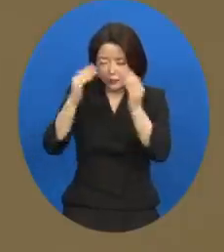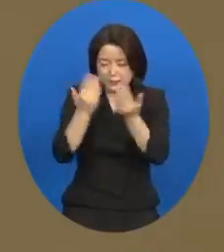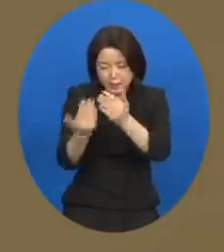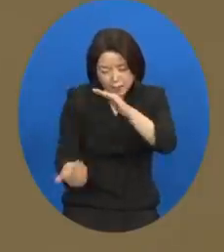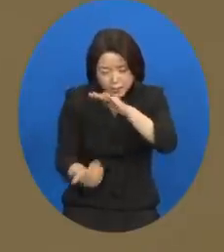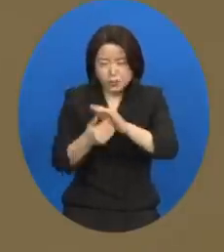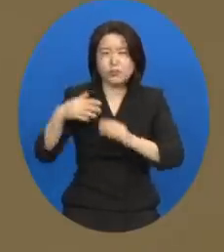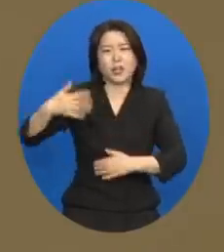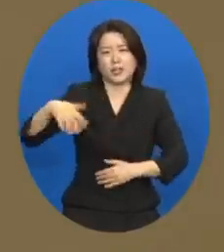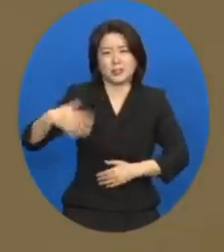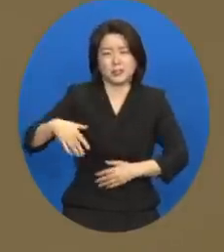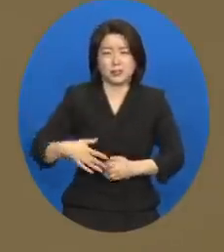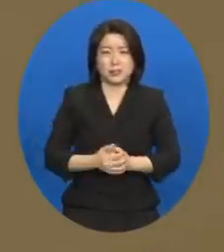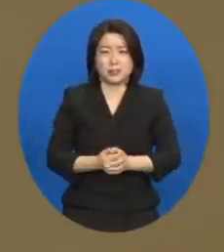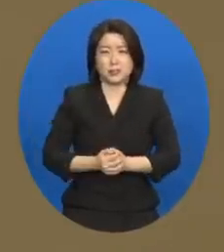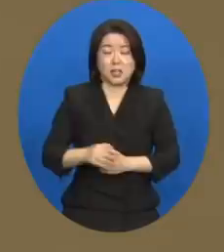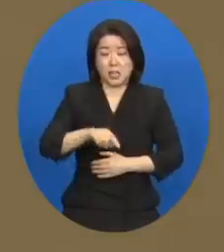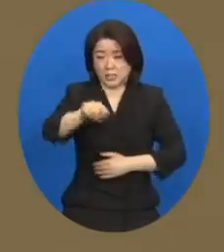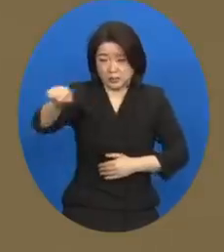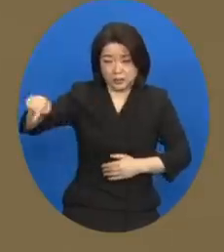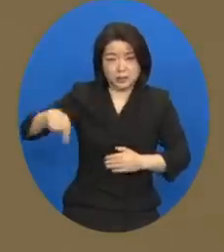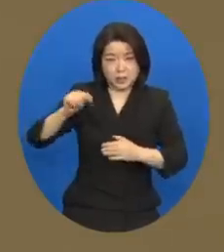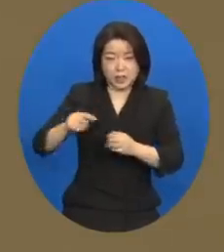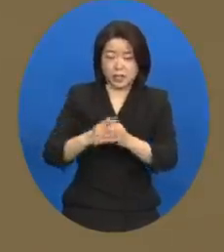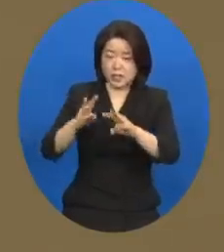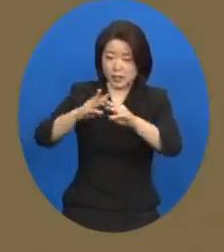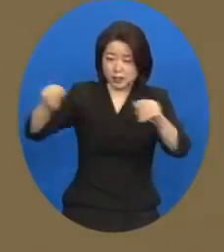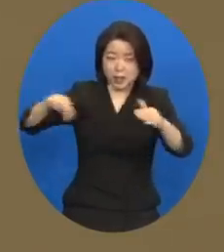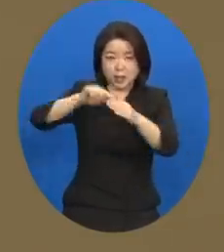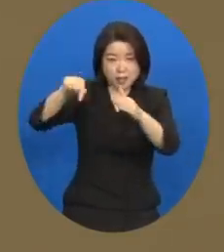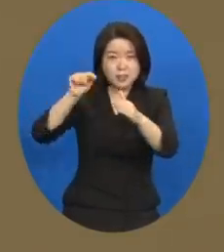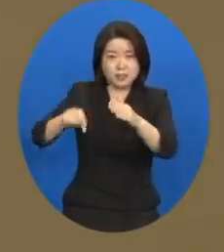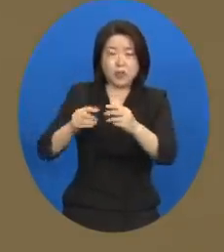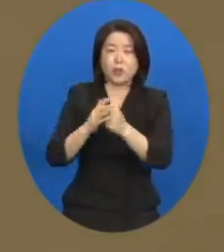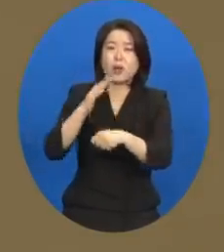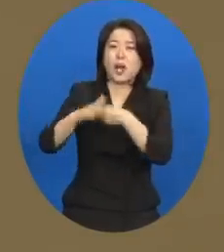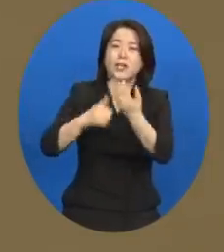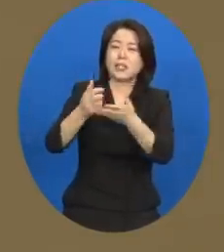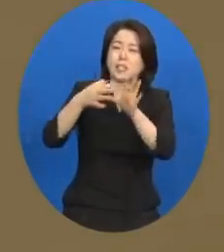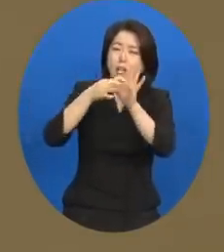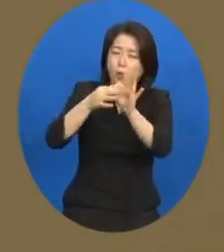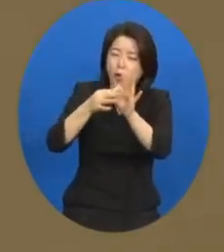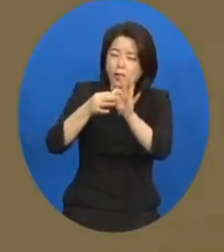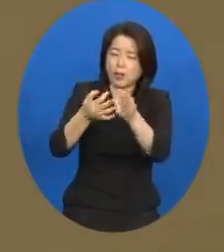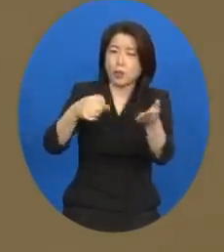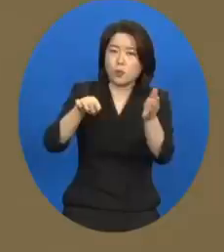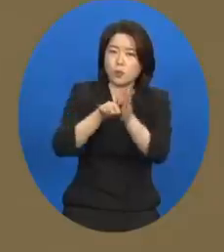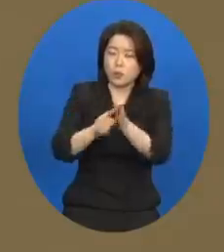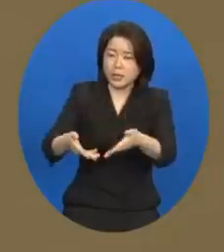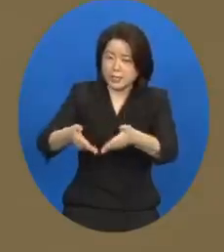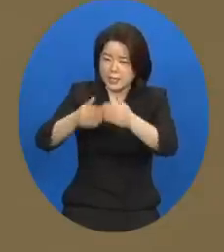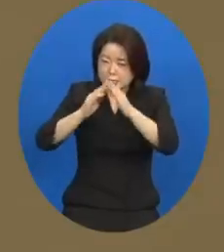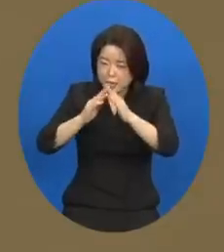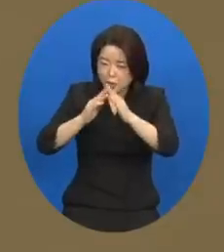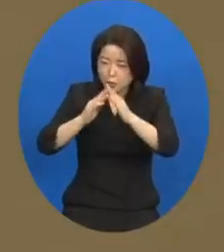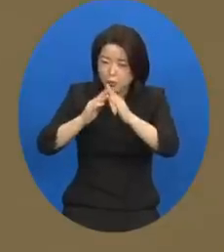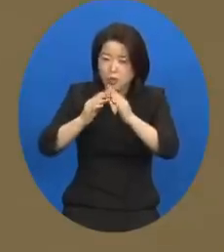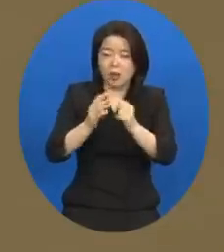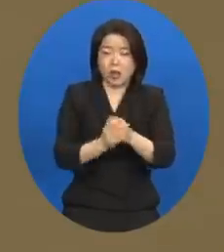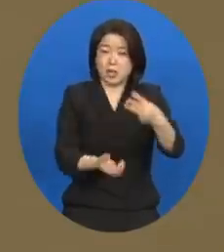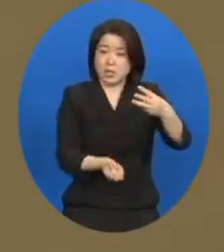아닙니다. 그들 땅 안에서 하나님과의 관계를 위하여 세움받은 레위